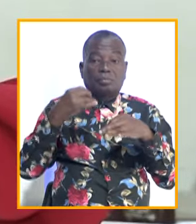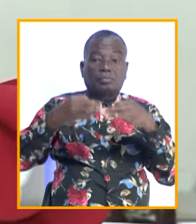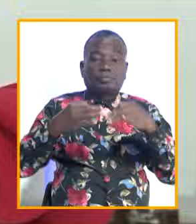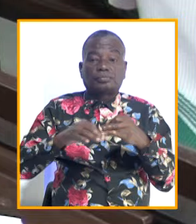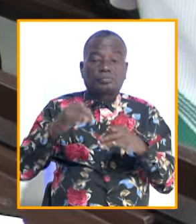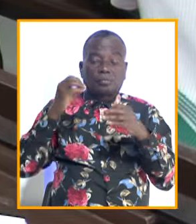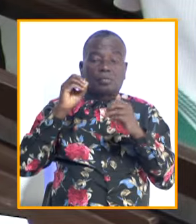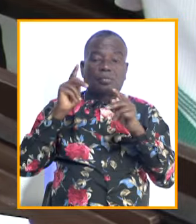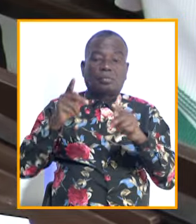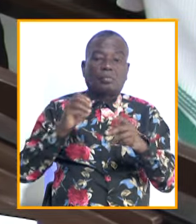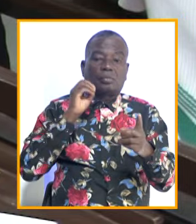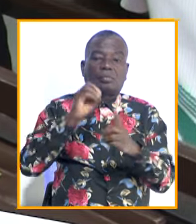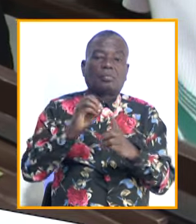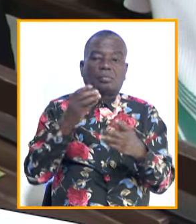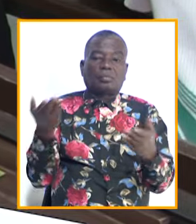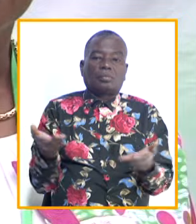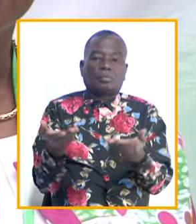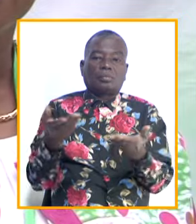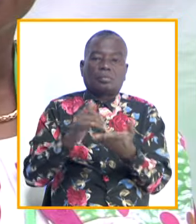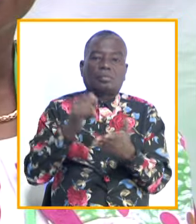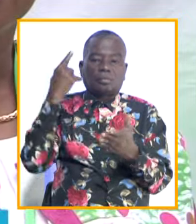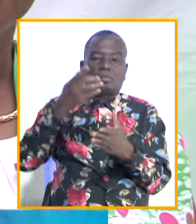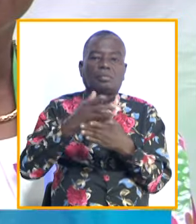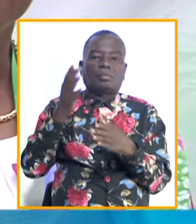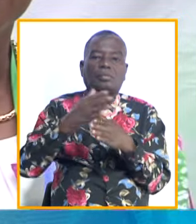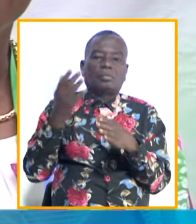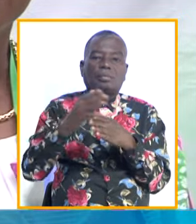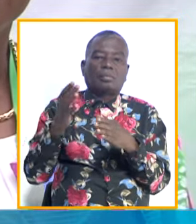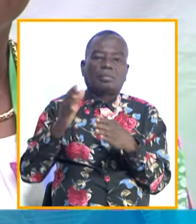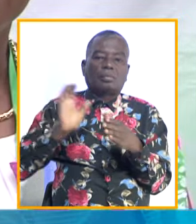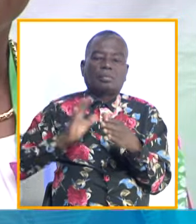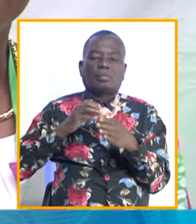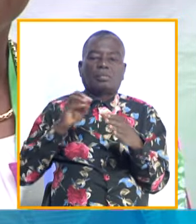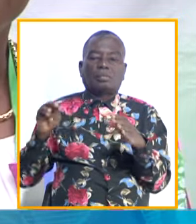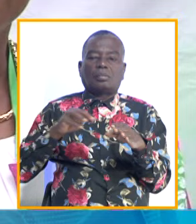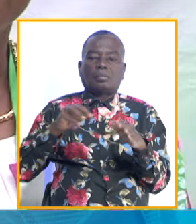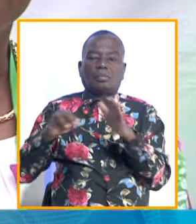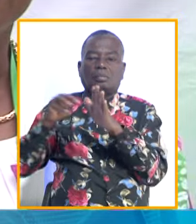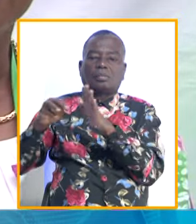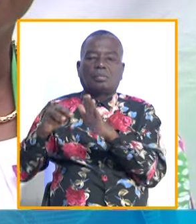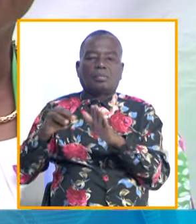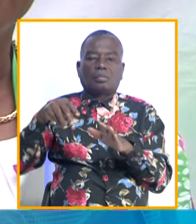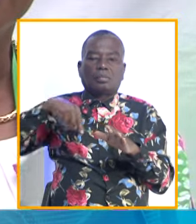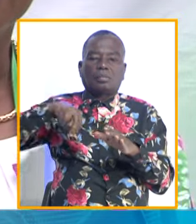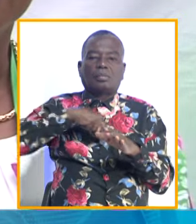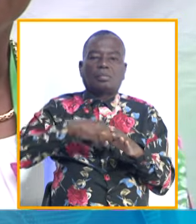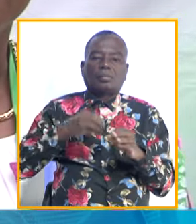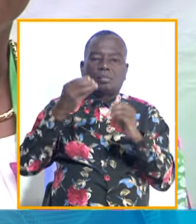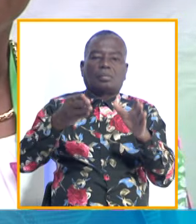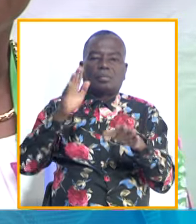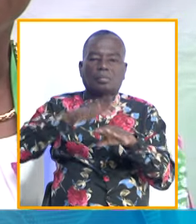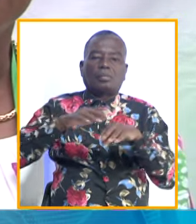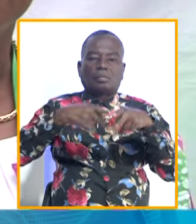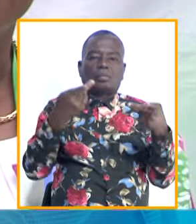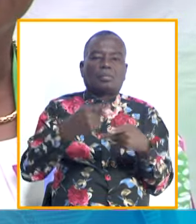les participantes. L'objectif ici, c'est de partager notre méthode, la méthode que nous avons mise sur place